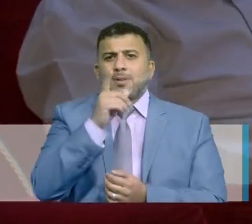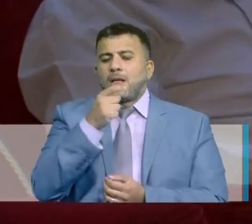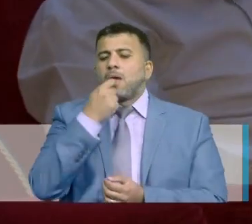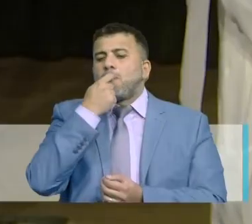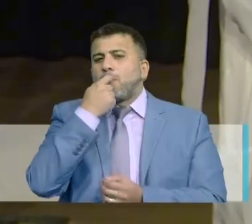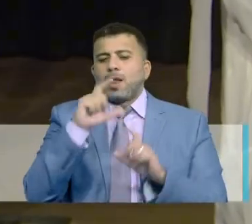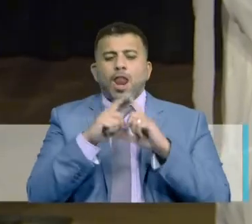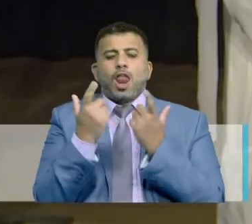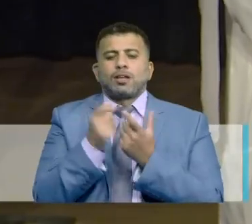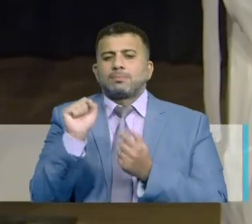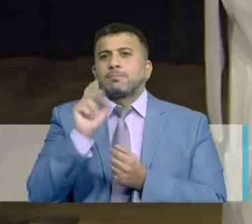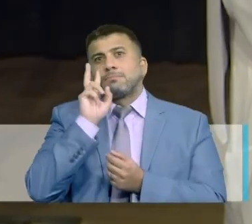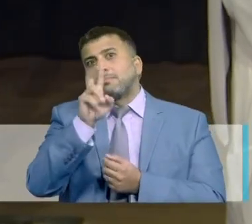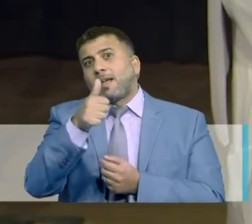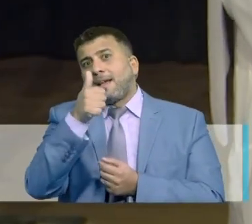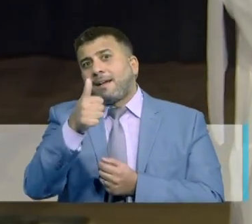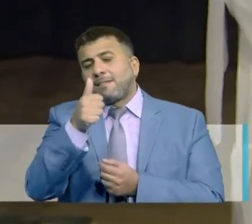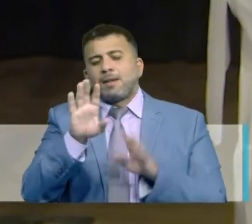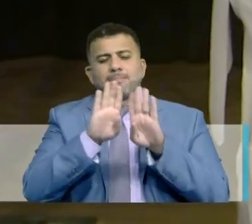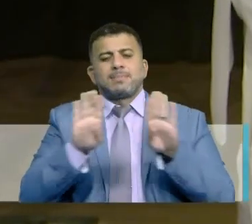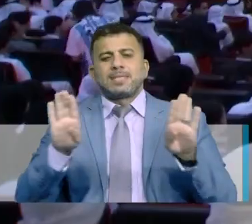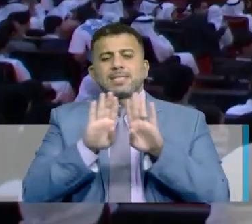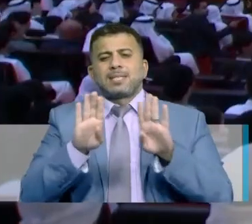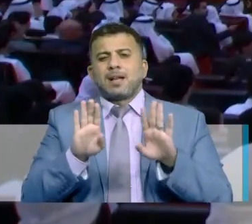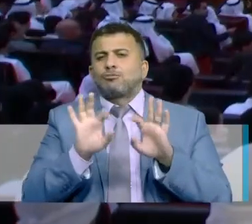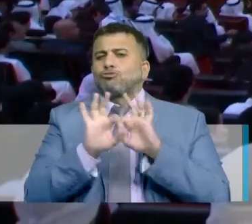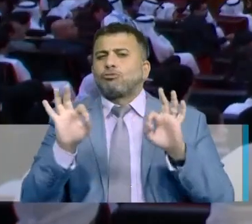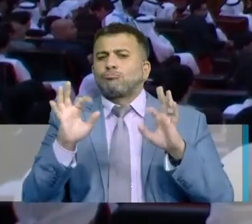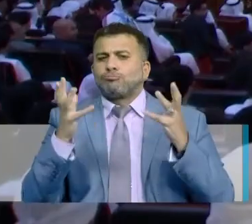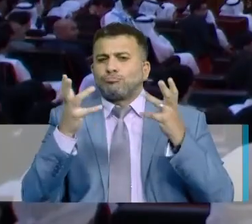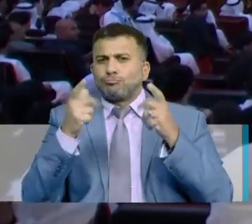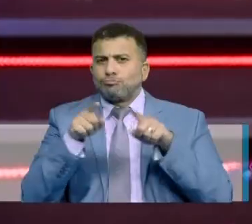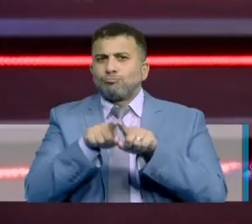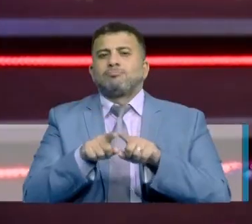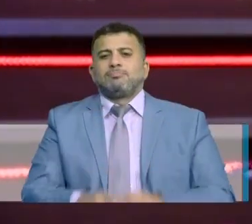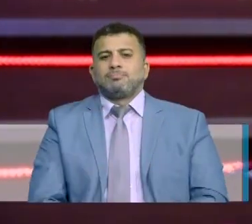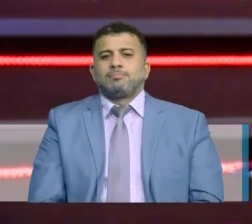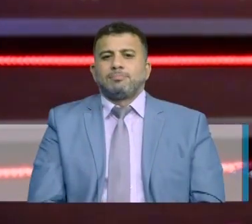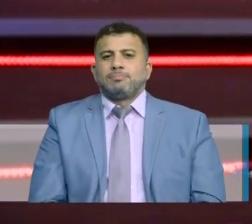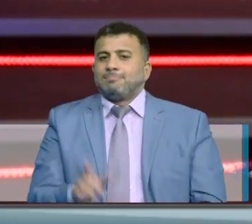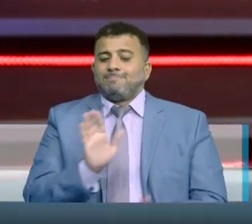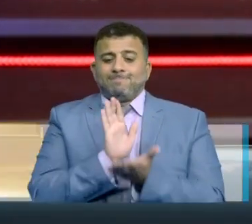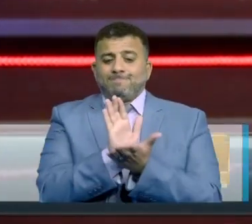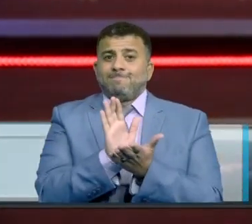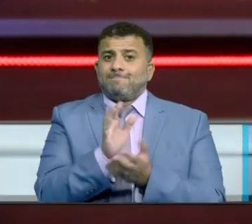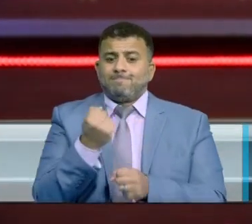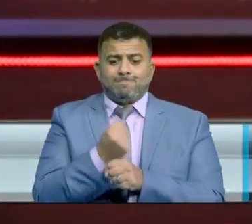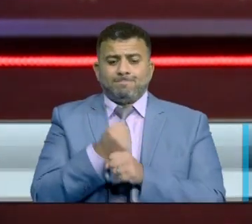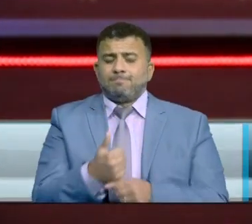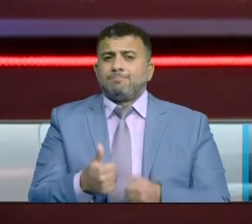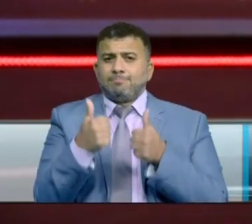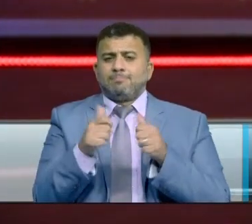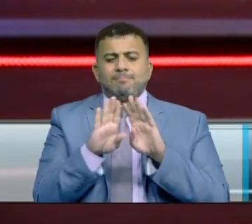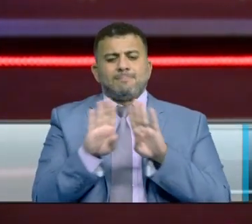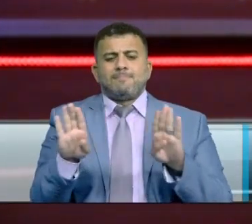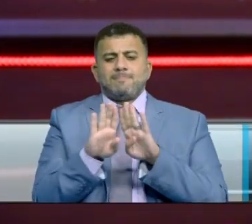التحكيم الخاصة، وجائزة أفضل عرض مسرحي متكامل. هي جائزة تعكس جهود موفقة لإثراء